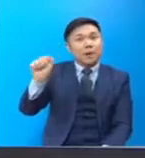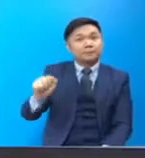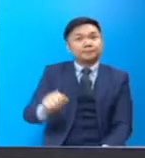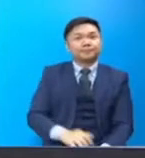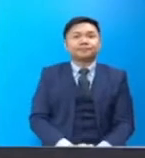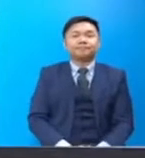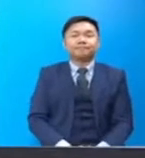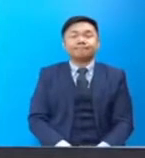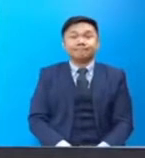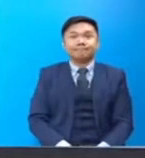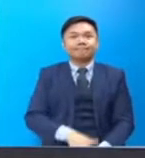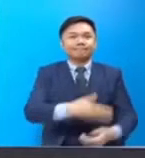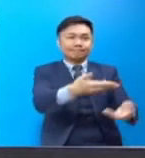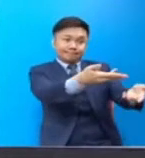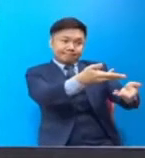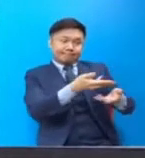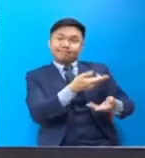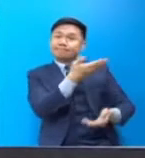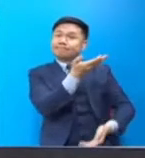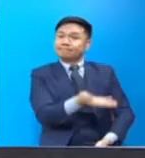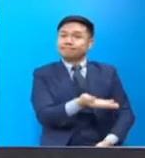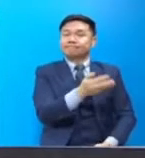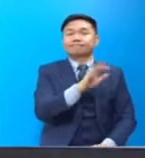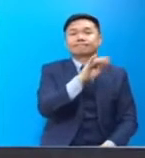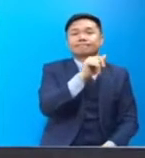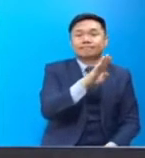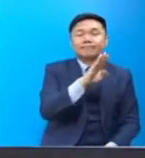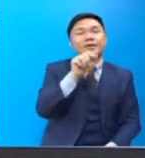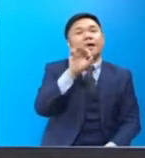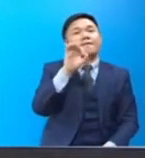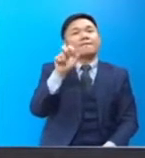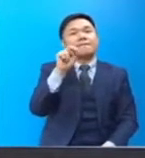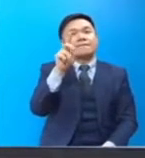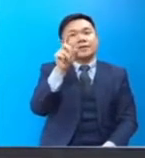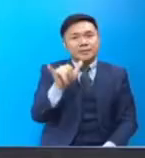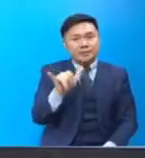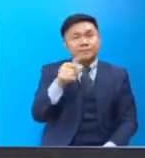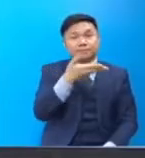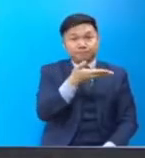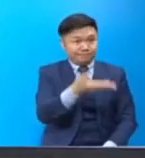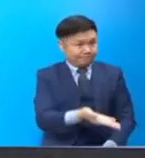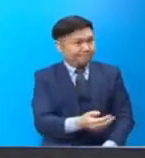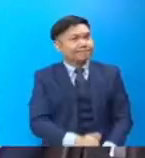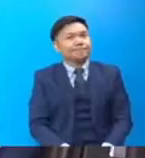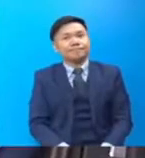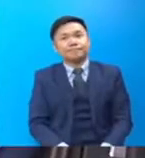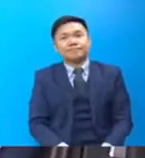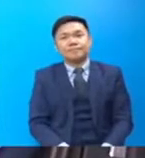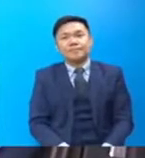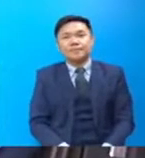size menjemputnya bromance itu Muhammad Efendi bin Aji Muhammad